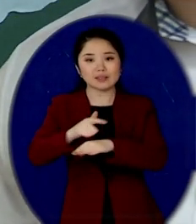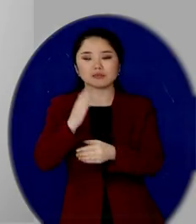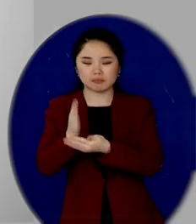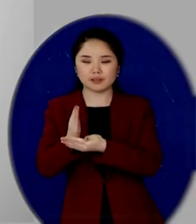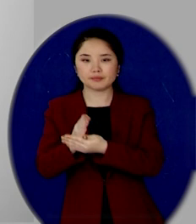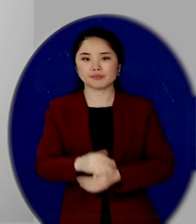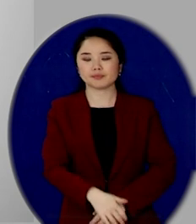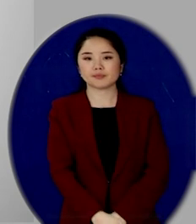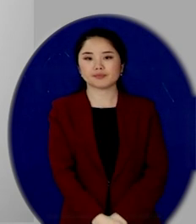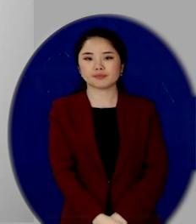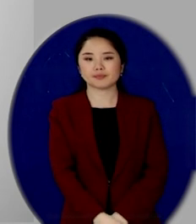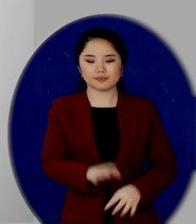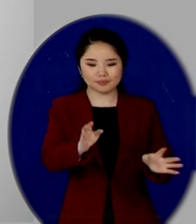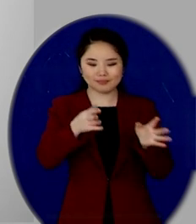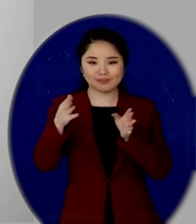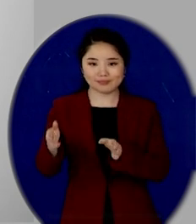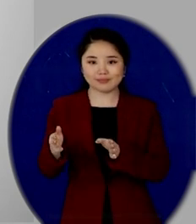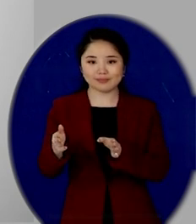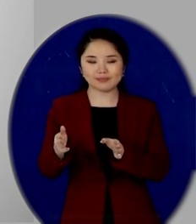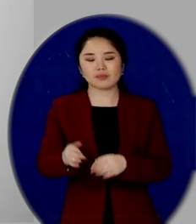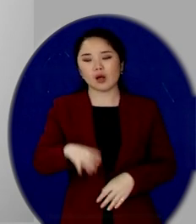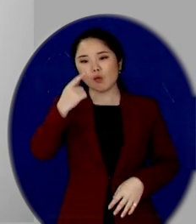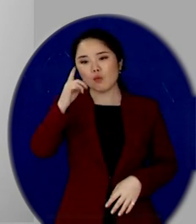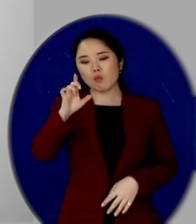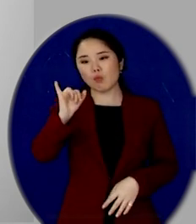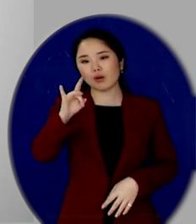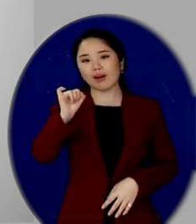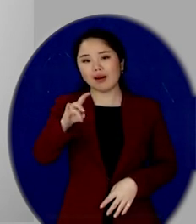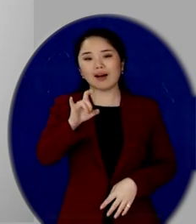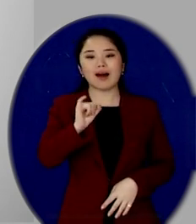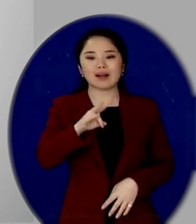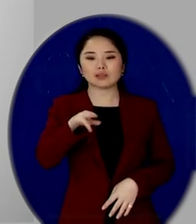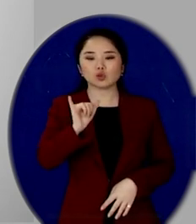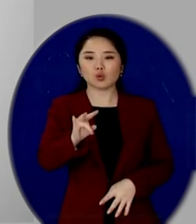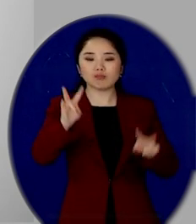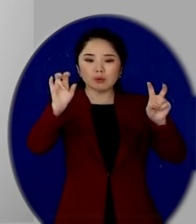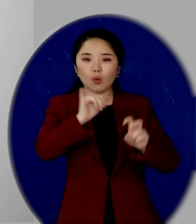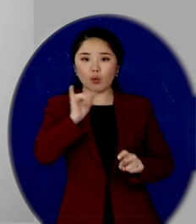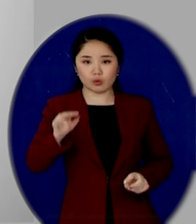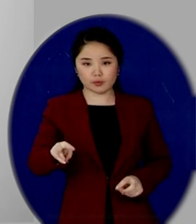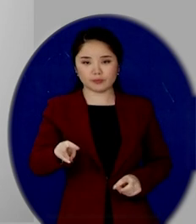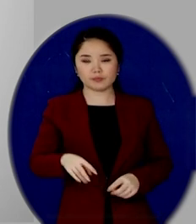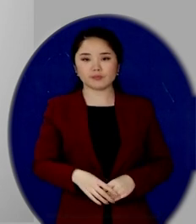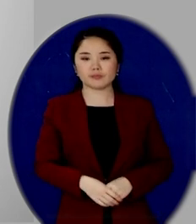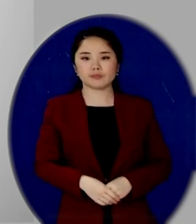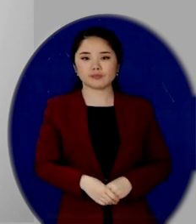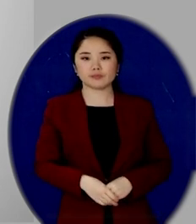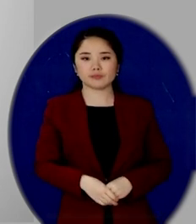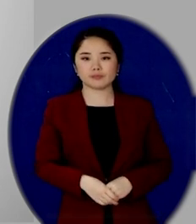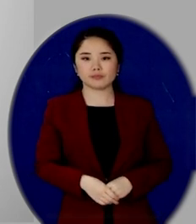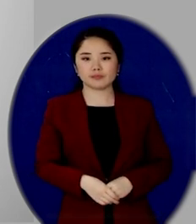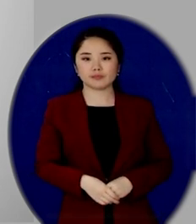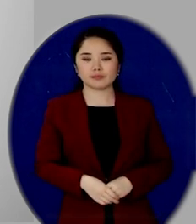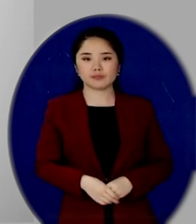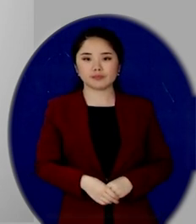оршдог юм байна. За дараагийн мэдээлэл нь Бурхан Халдуу уул байна. Бурхан Халдуу уул нь Хинтээ аймагт оршдог Чингис